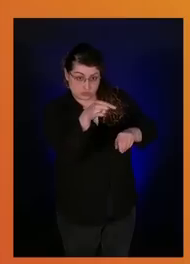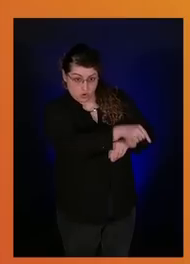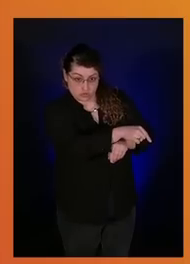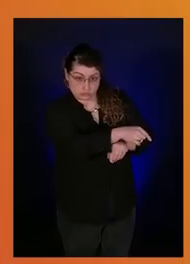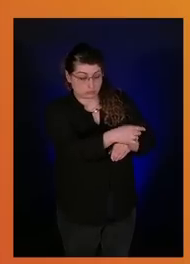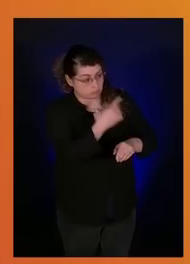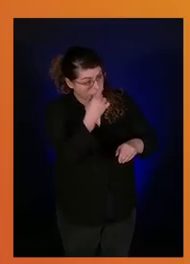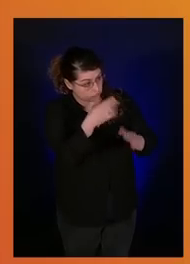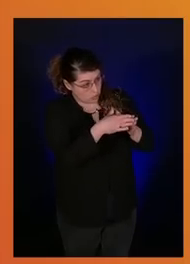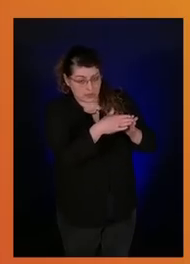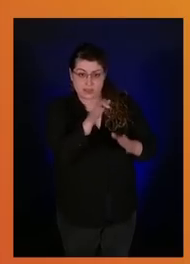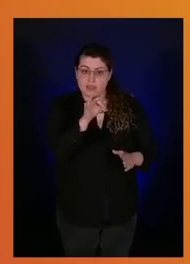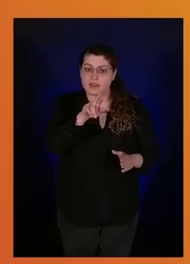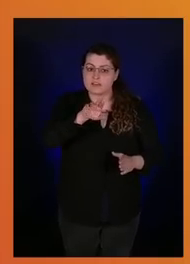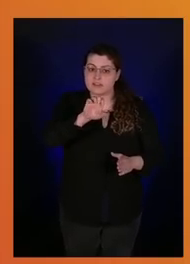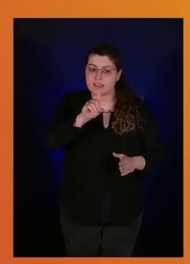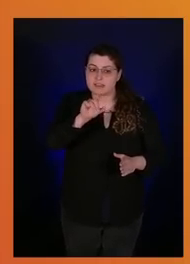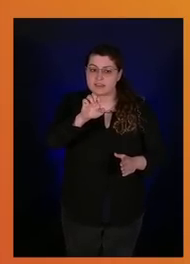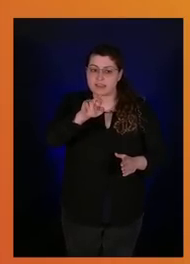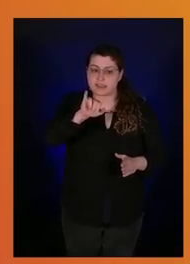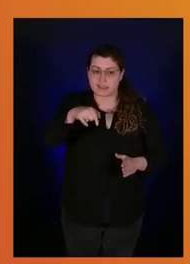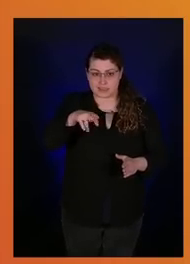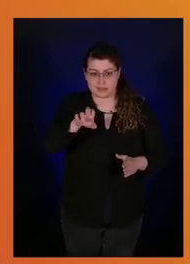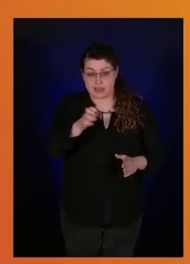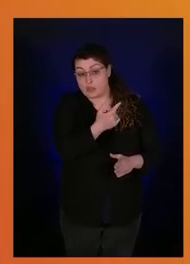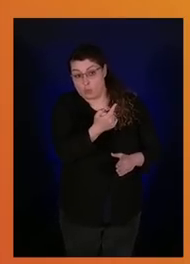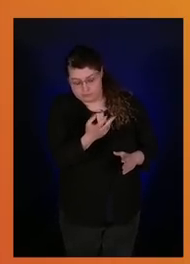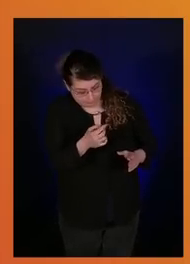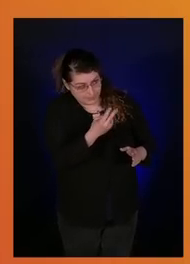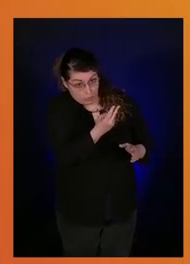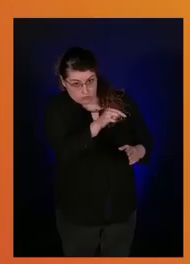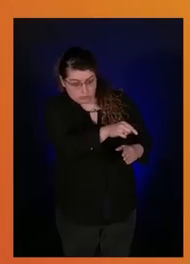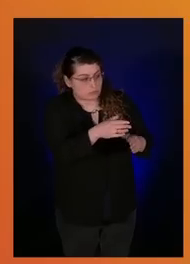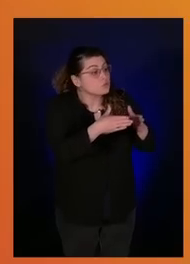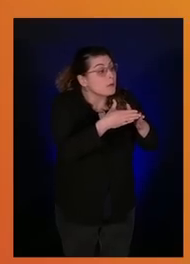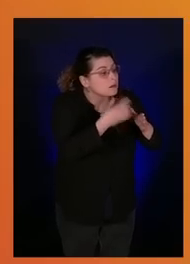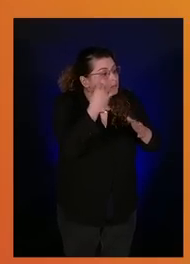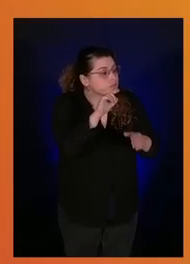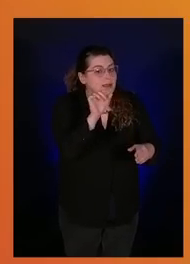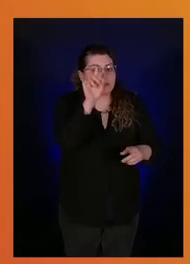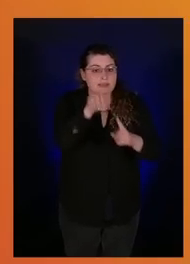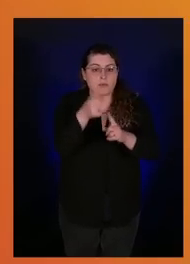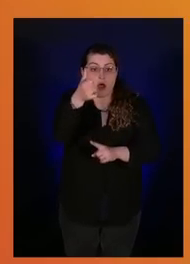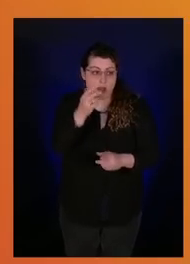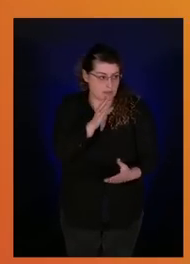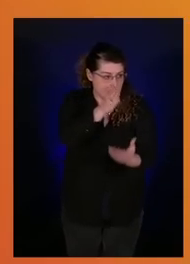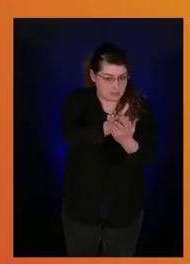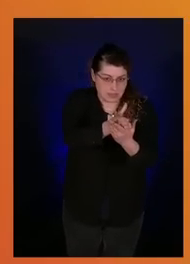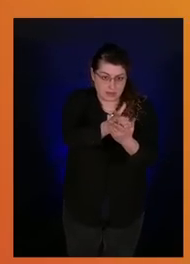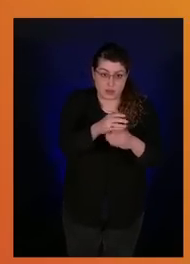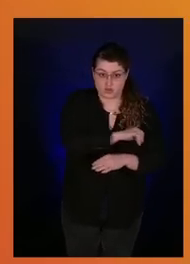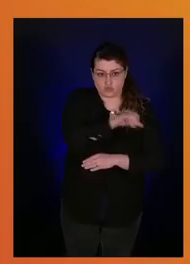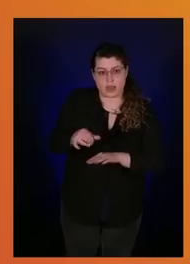Bartlett et de Frédéric Paré pour le préambule et puis pour le thème numéro 1. Vous avez jusqu'à 18h